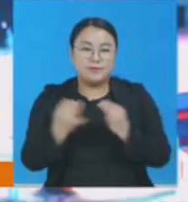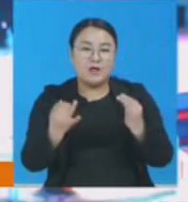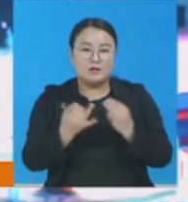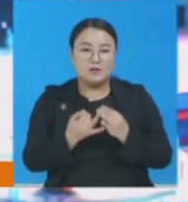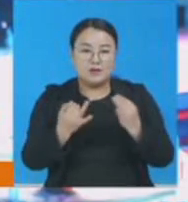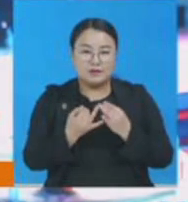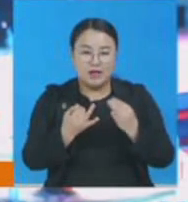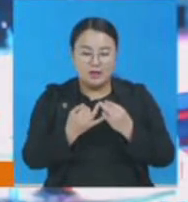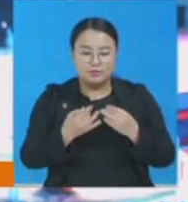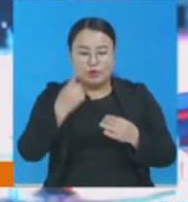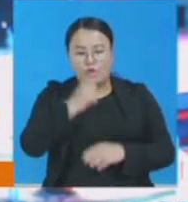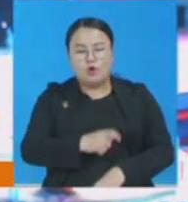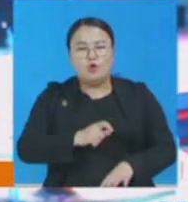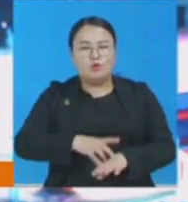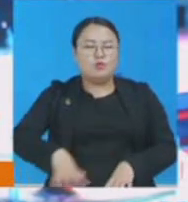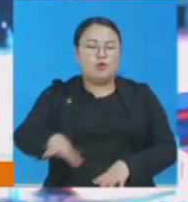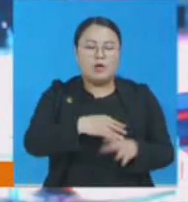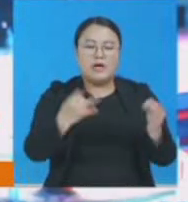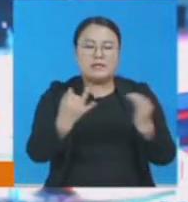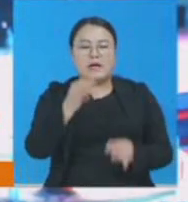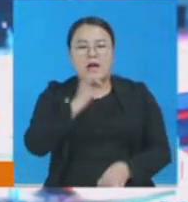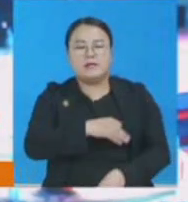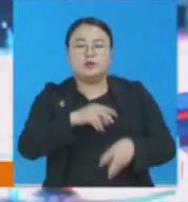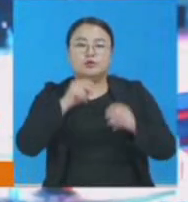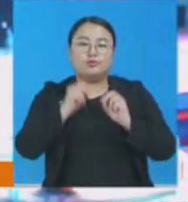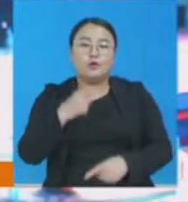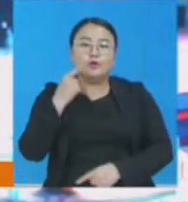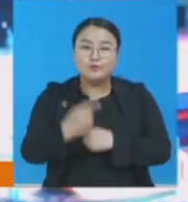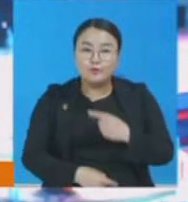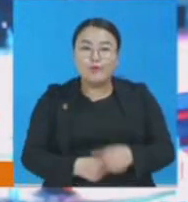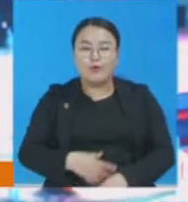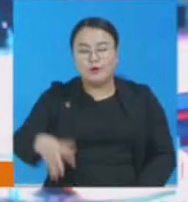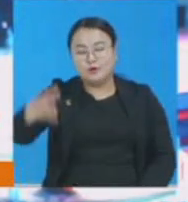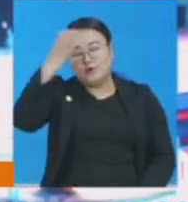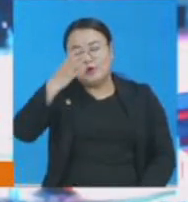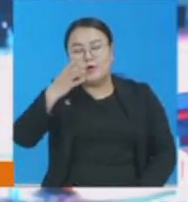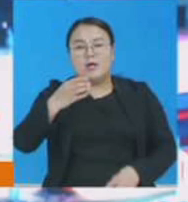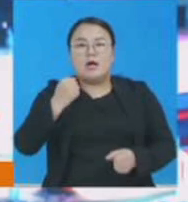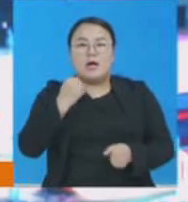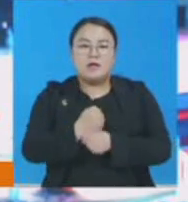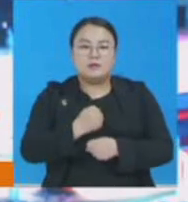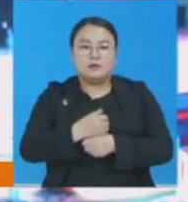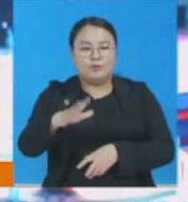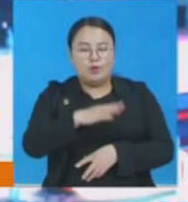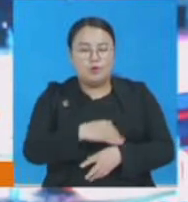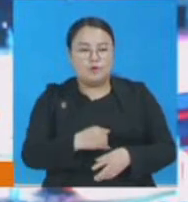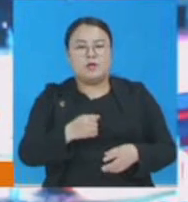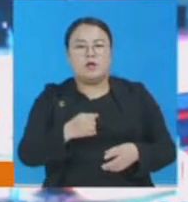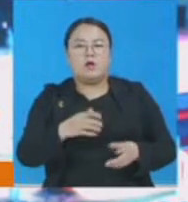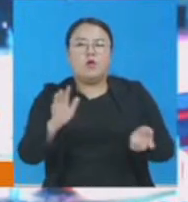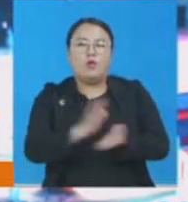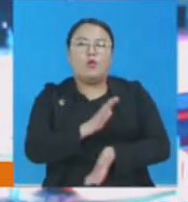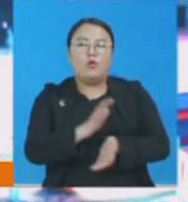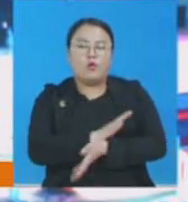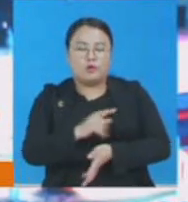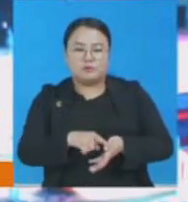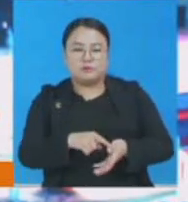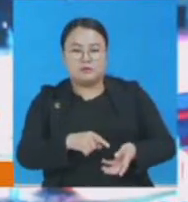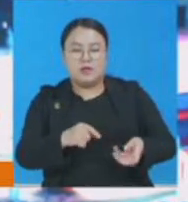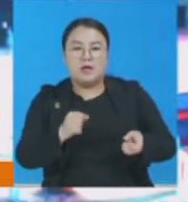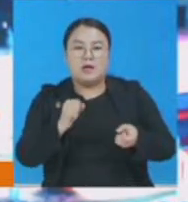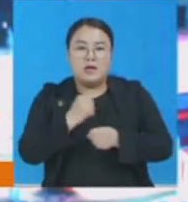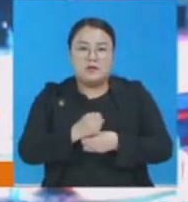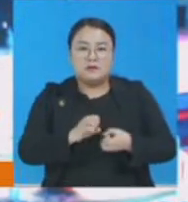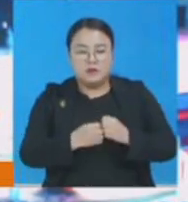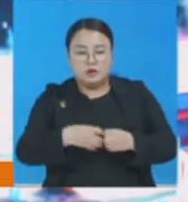Хэдэн болох зорилтын хүрээнд төрийн үйлчилгээг иргэдэд ойр тулж шуурхай чиргэлгүй хүргэх зорилгоор хурдан цэгүүдийг төрийн цахим